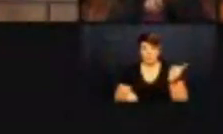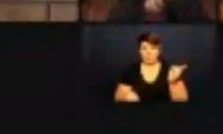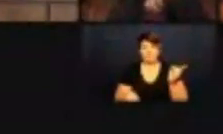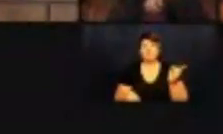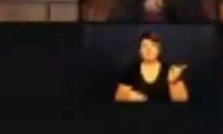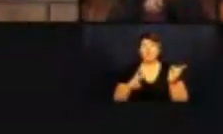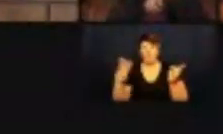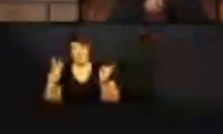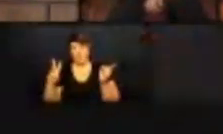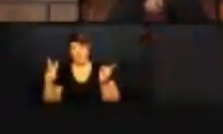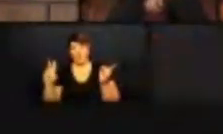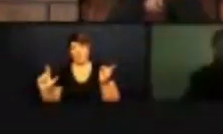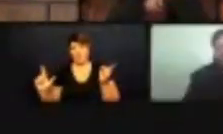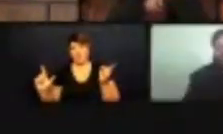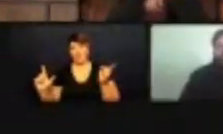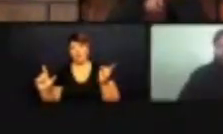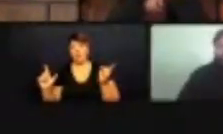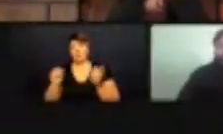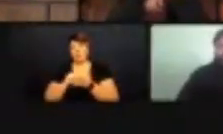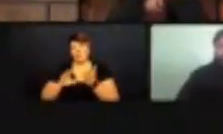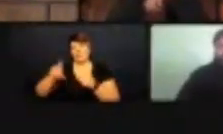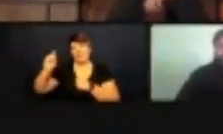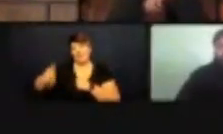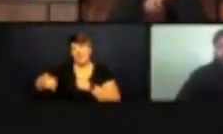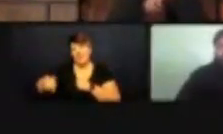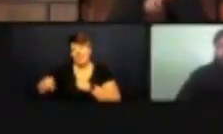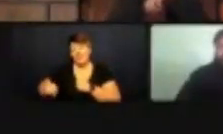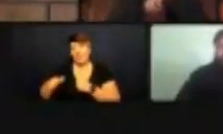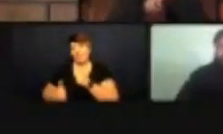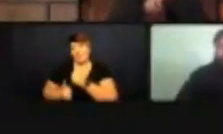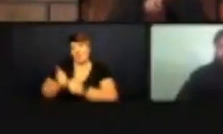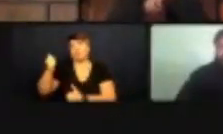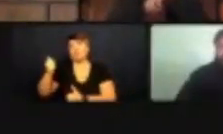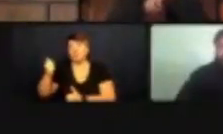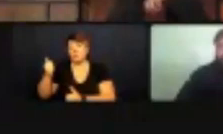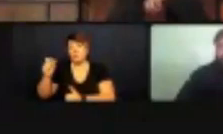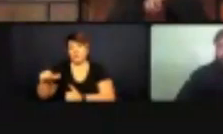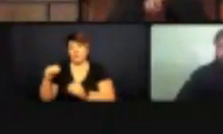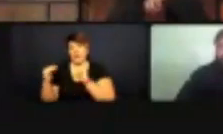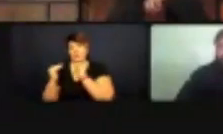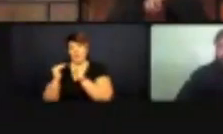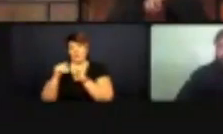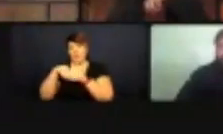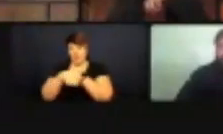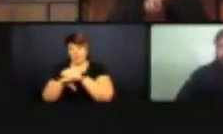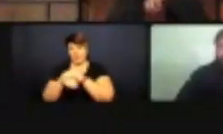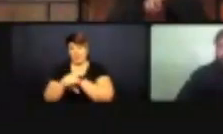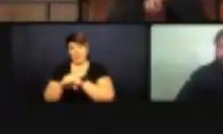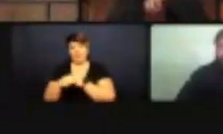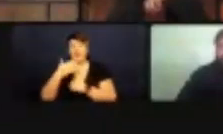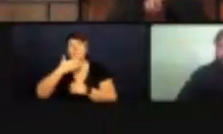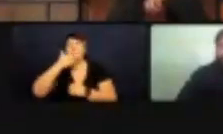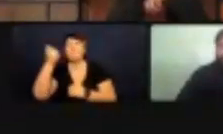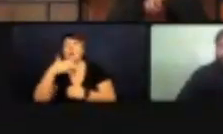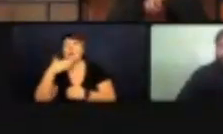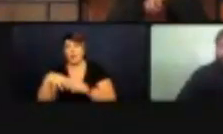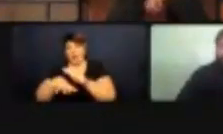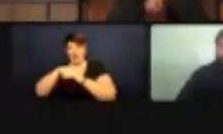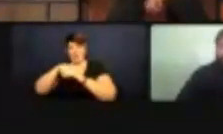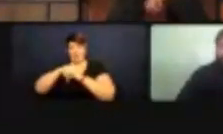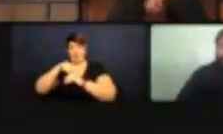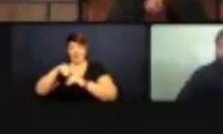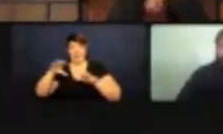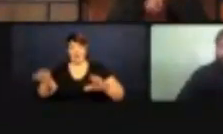Usawa wa rangi unapaswa kuwekwa pia katika kitovu cha maamuzi katika